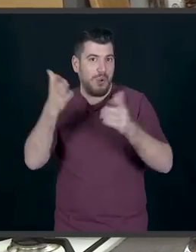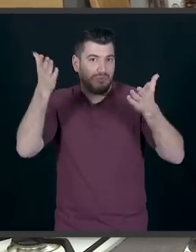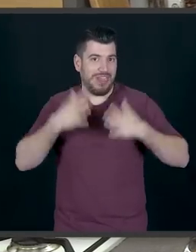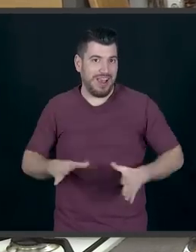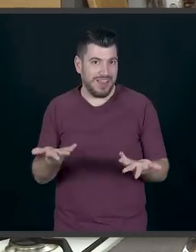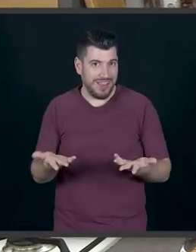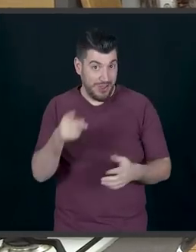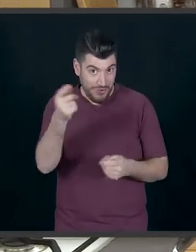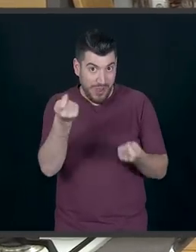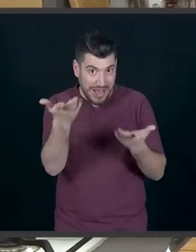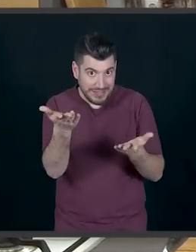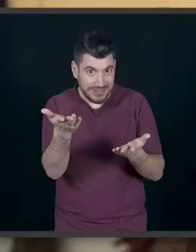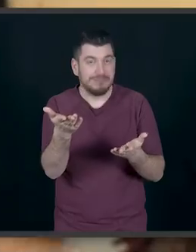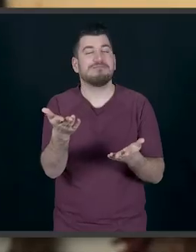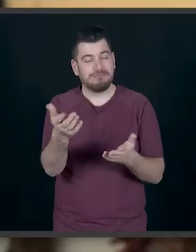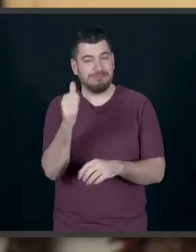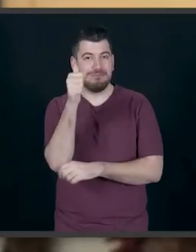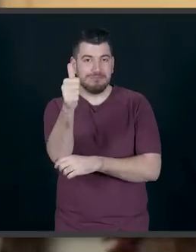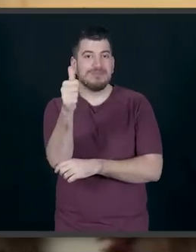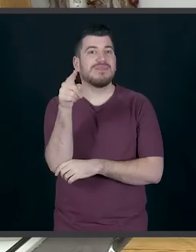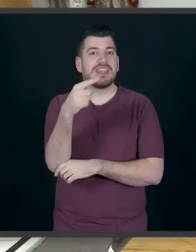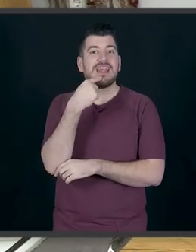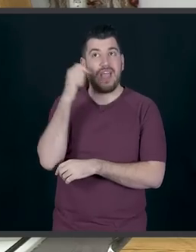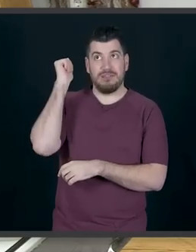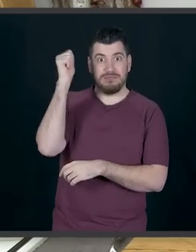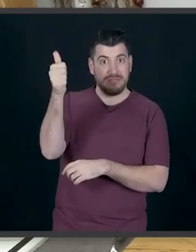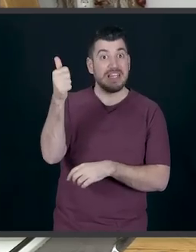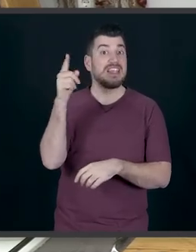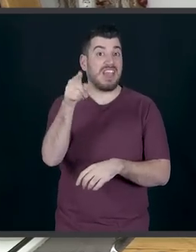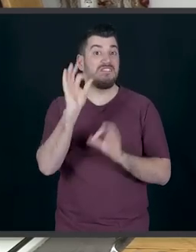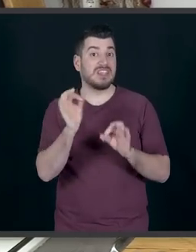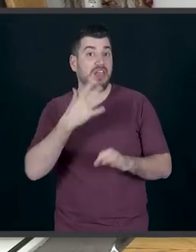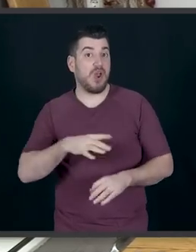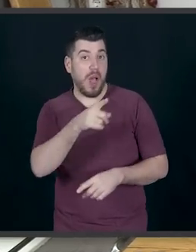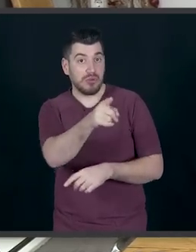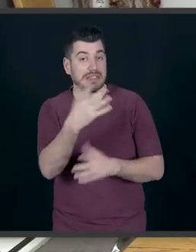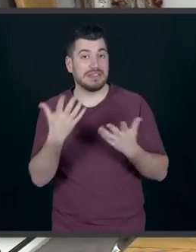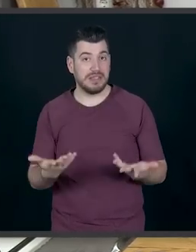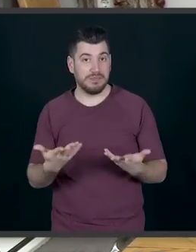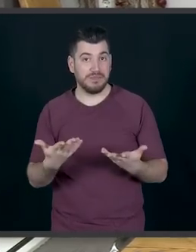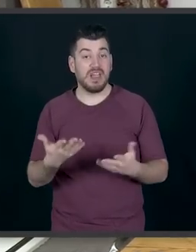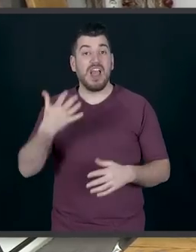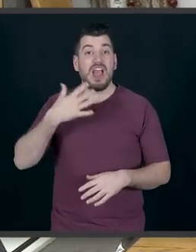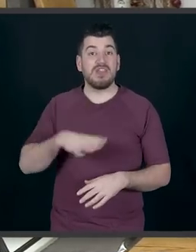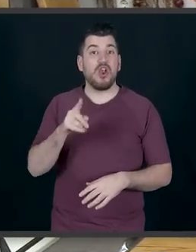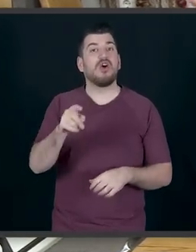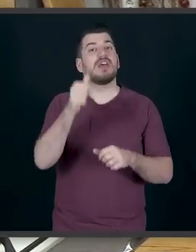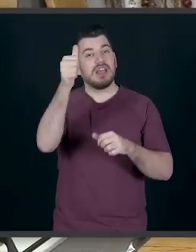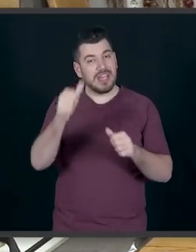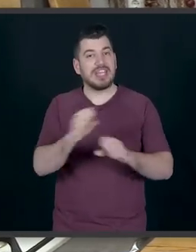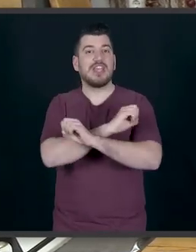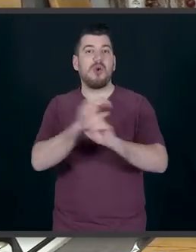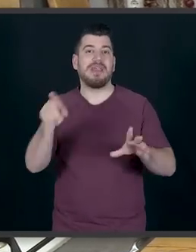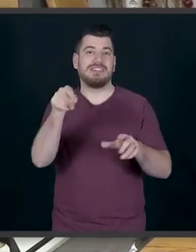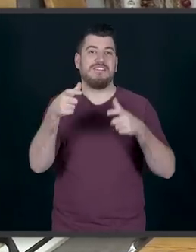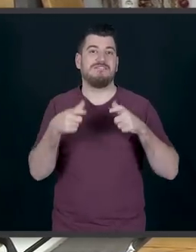φυλάκι. Μπράβο. Comments κάτω από το βίντεο και φυσικά το μόνο που θέλω από εσάς είναι να κάνετε μια κοινοποίηση στους φίλους σας για